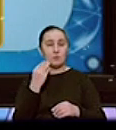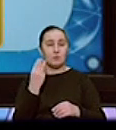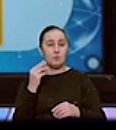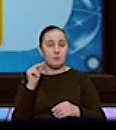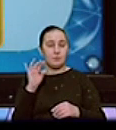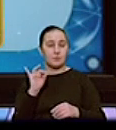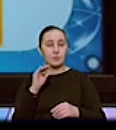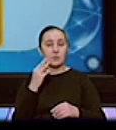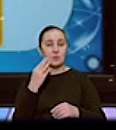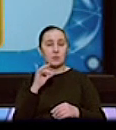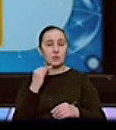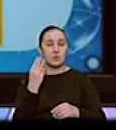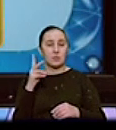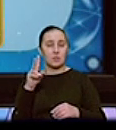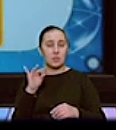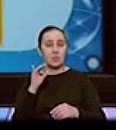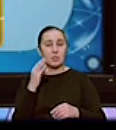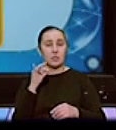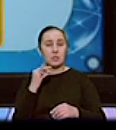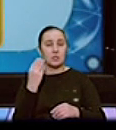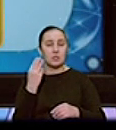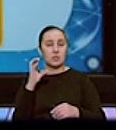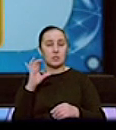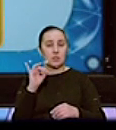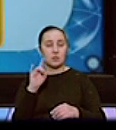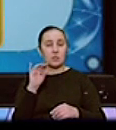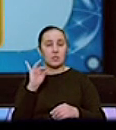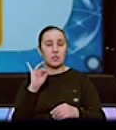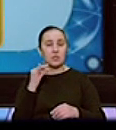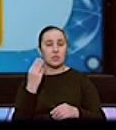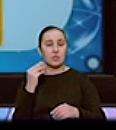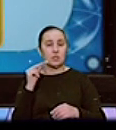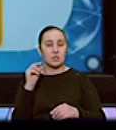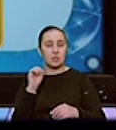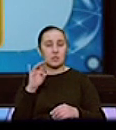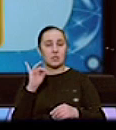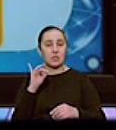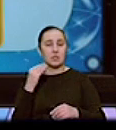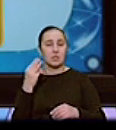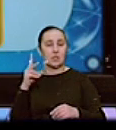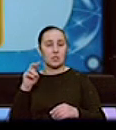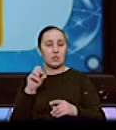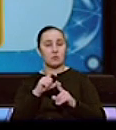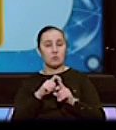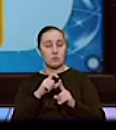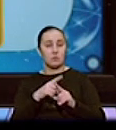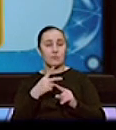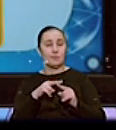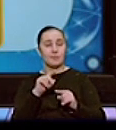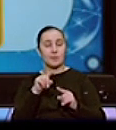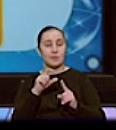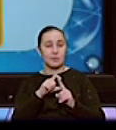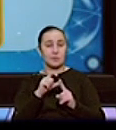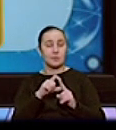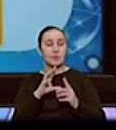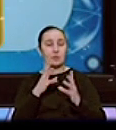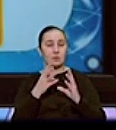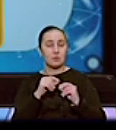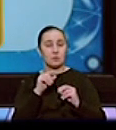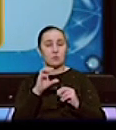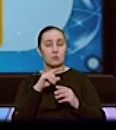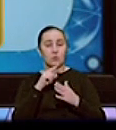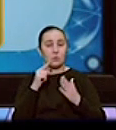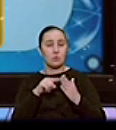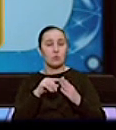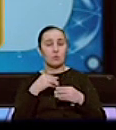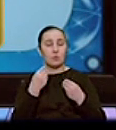işçi, işli, işsiz, işçan, işla so'zlari. Ushbu so'zlarga ham